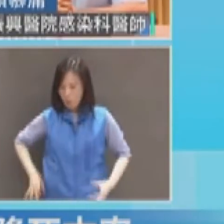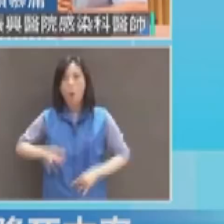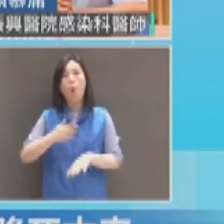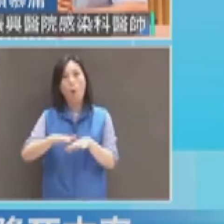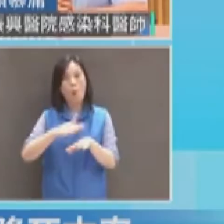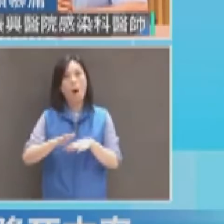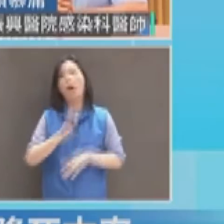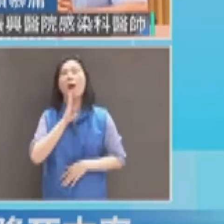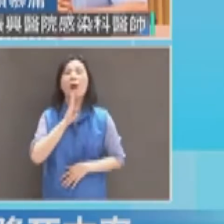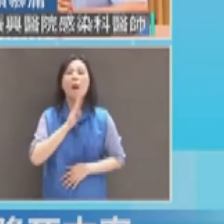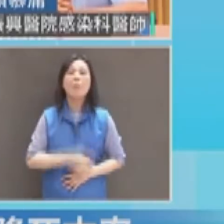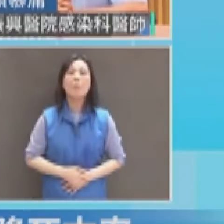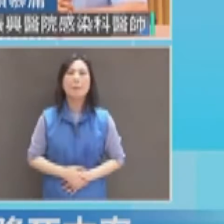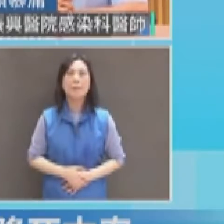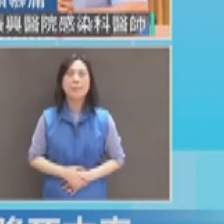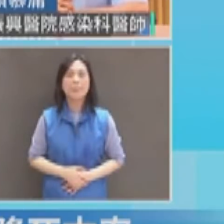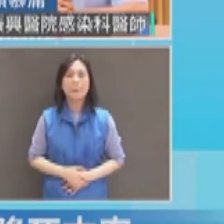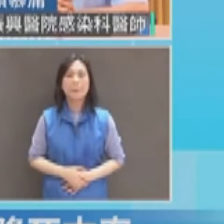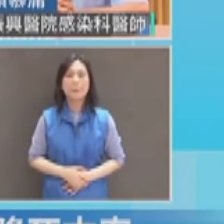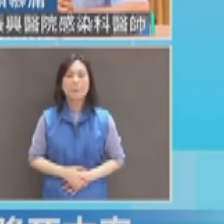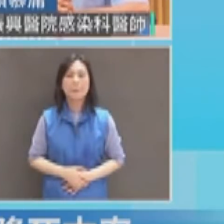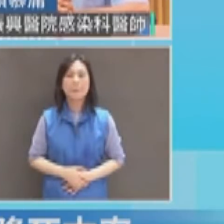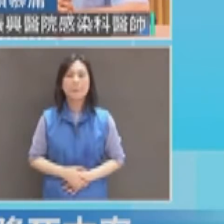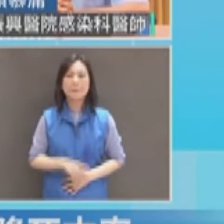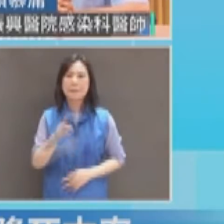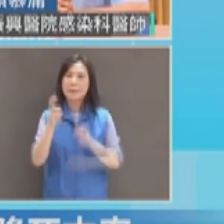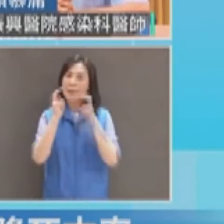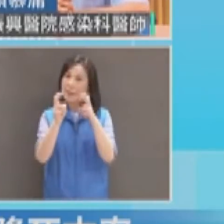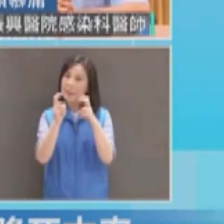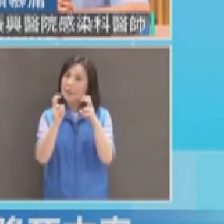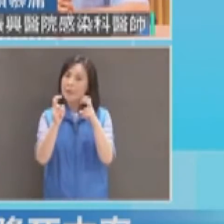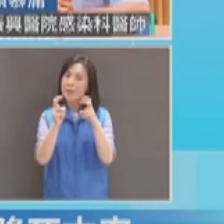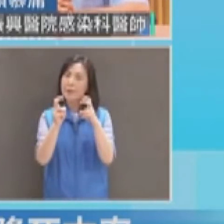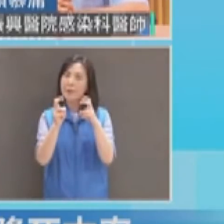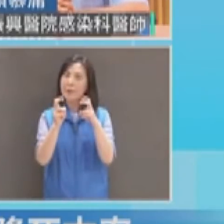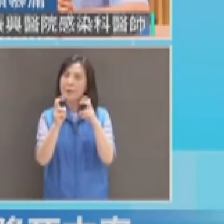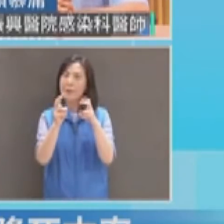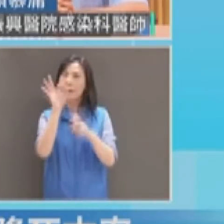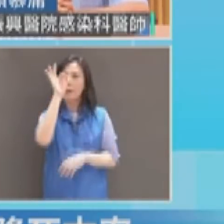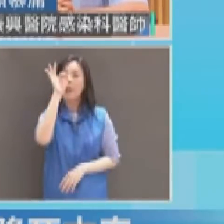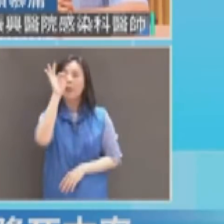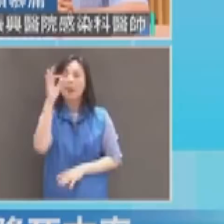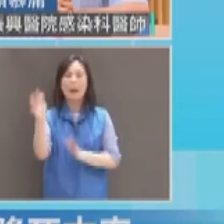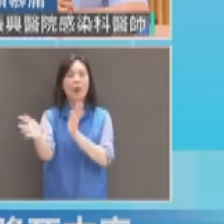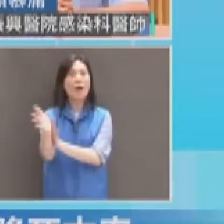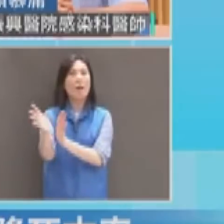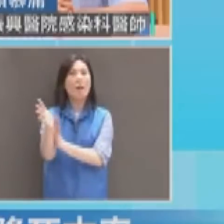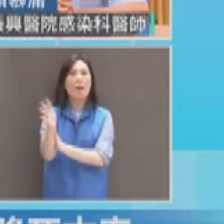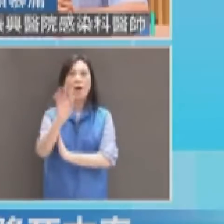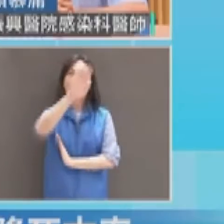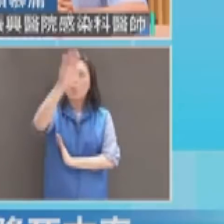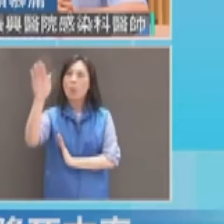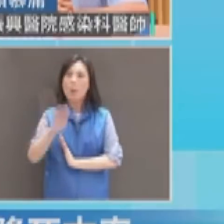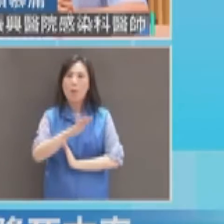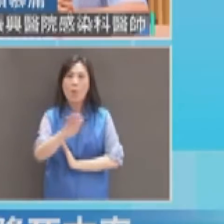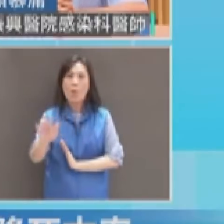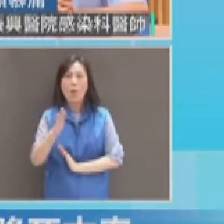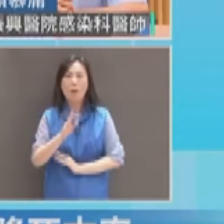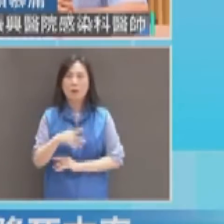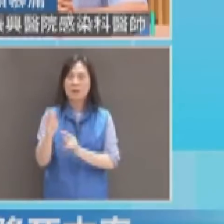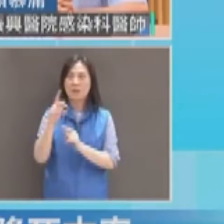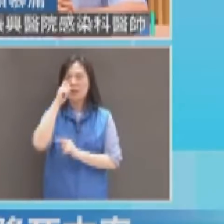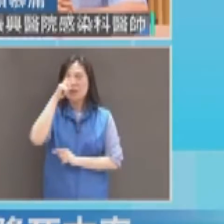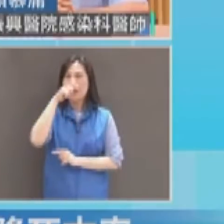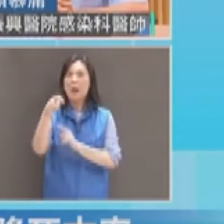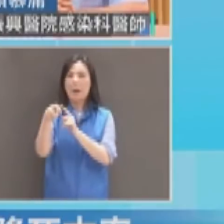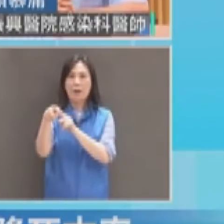张，哦，那这个就是我们一个捷运的一个 demo，哦，它你看它的右手都是触碰环境了，那这个是污染的